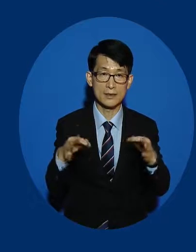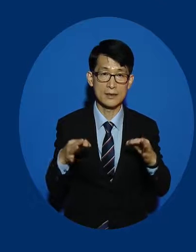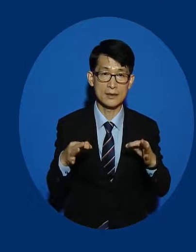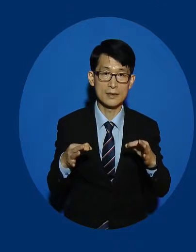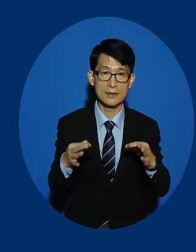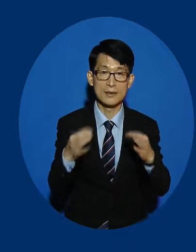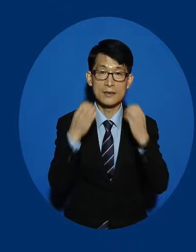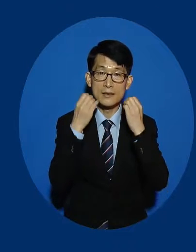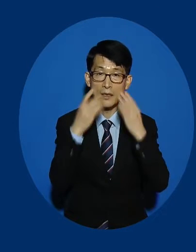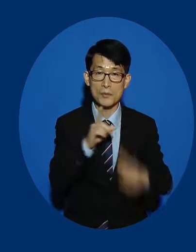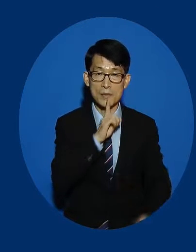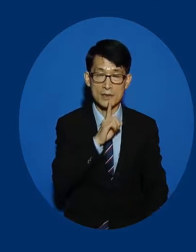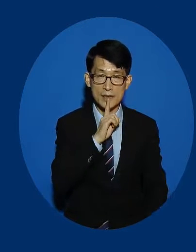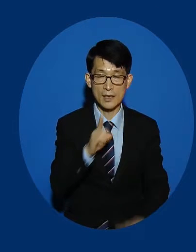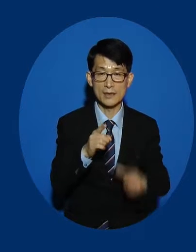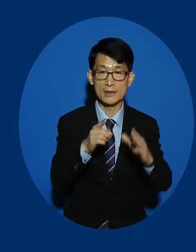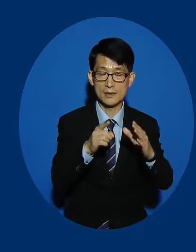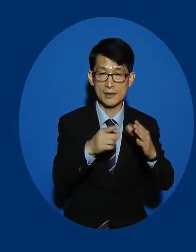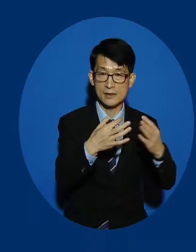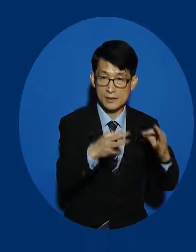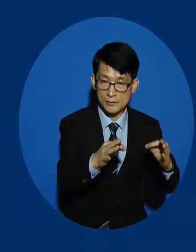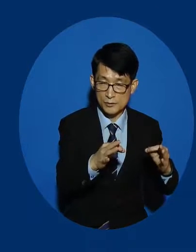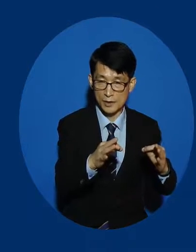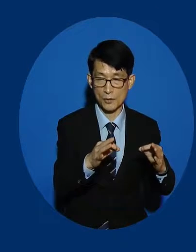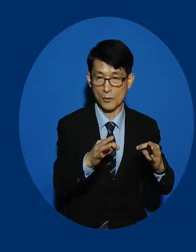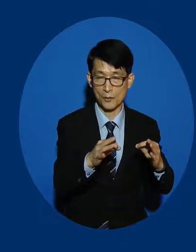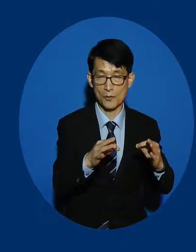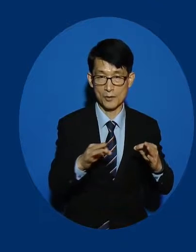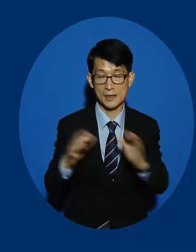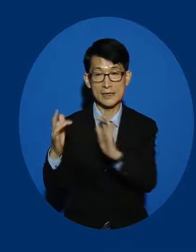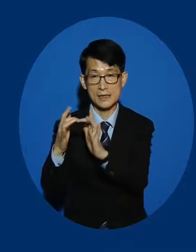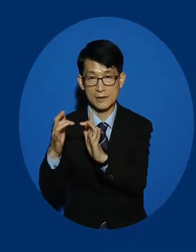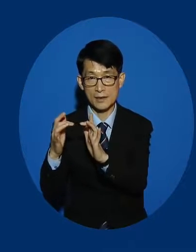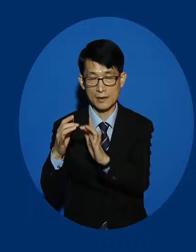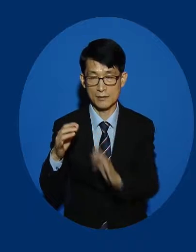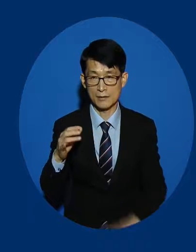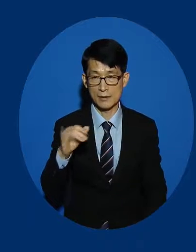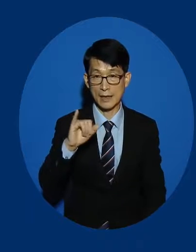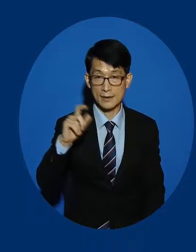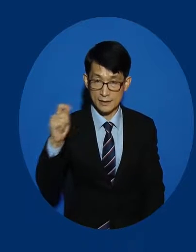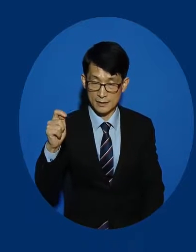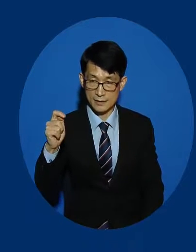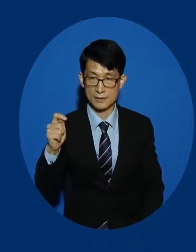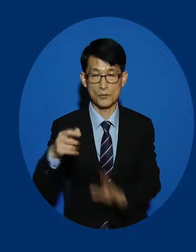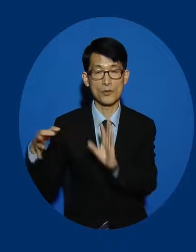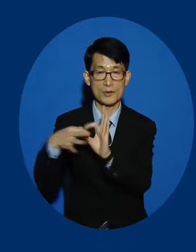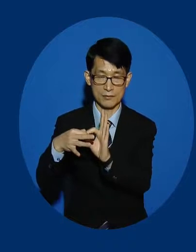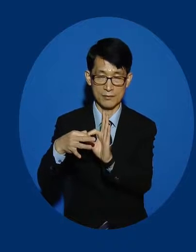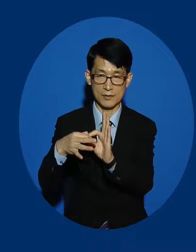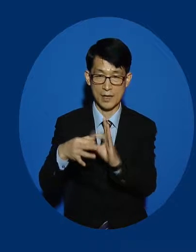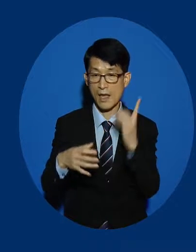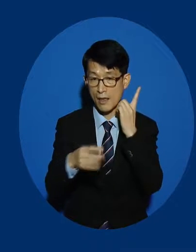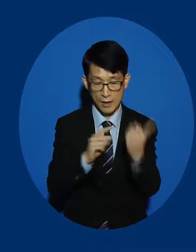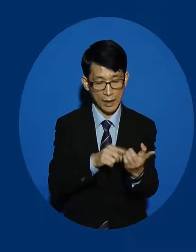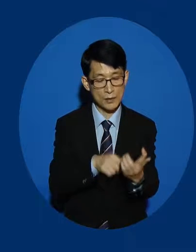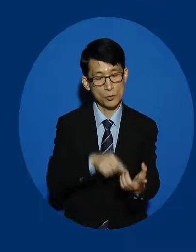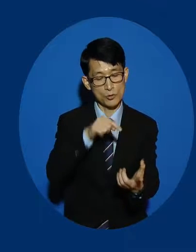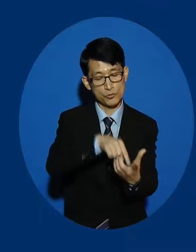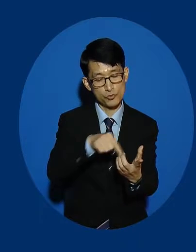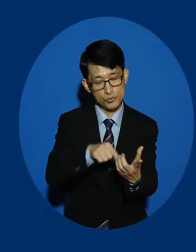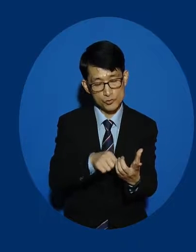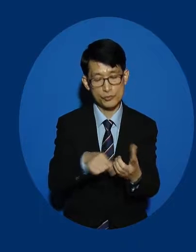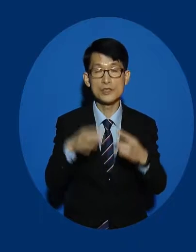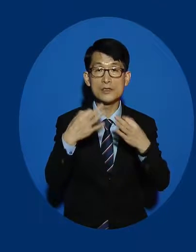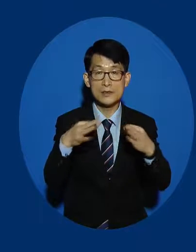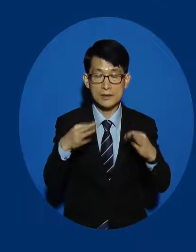용어, 그 금융과 IT가 결합된 용어인데요. 핀테크라는 용어가 일상화되고 있고, 이 스마트폰 하나로 다 통하는,